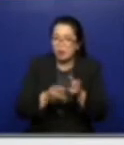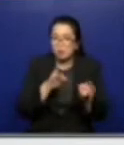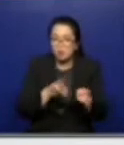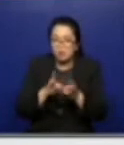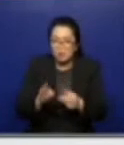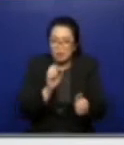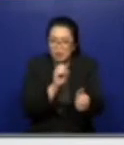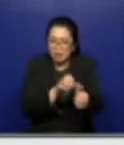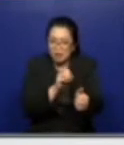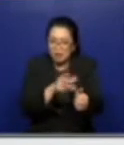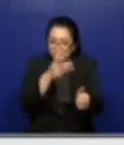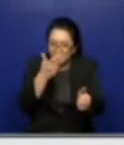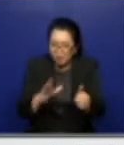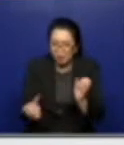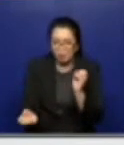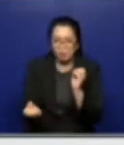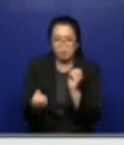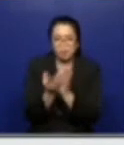ทำให้